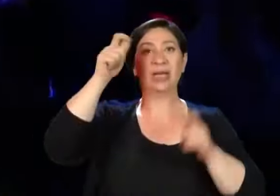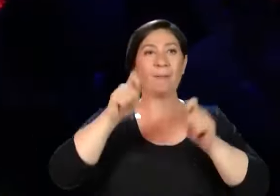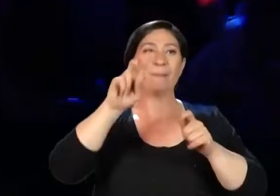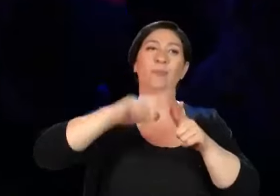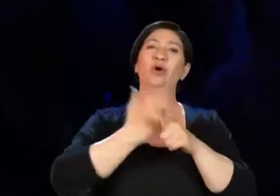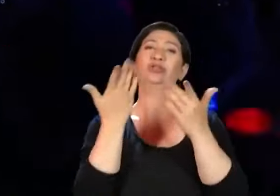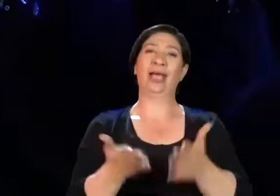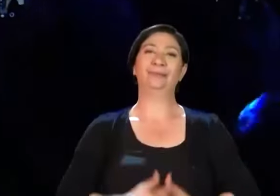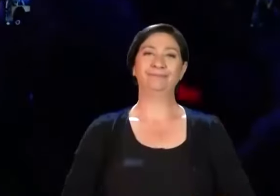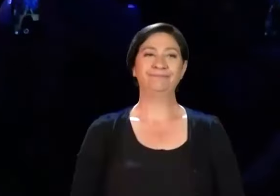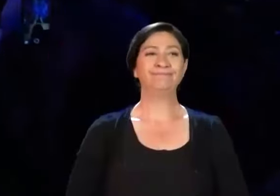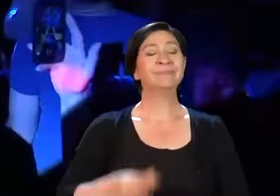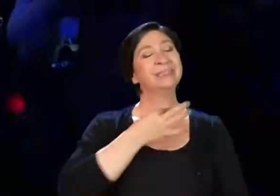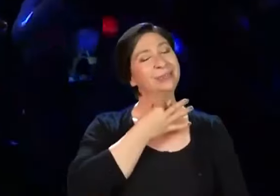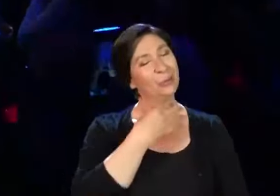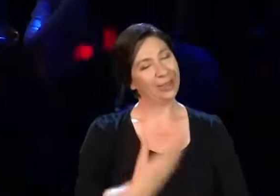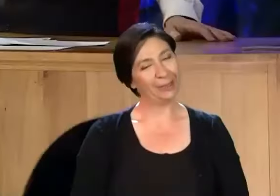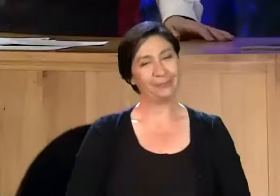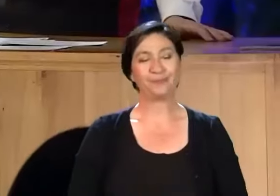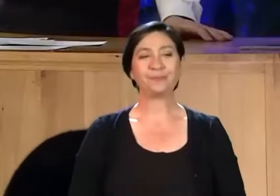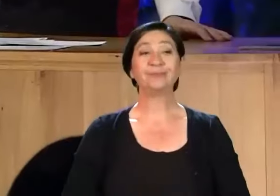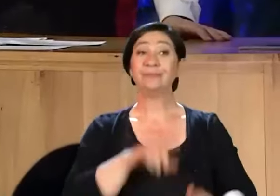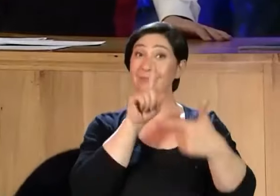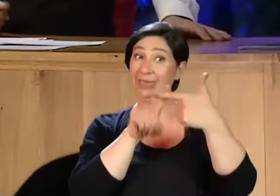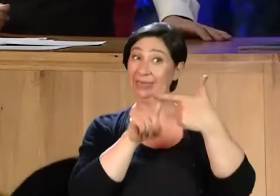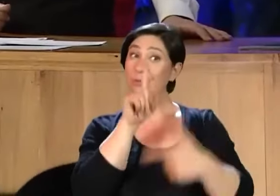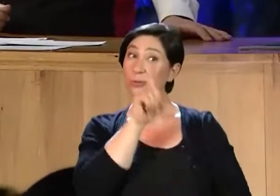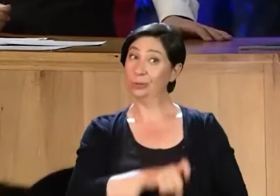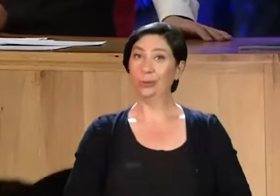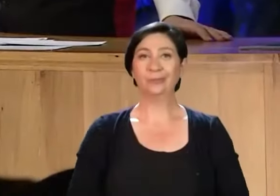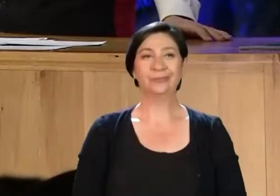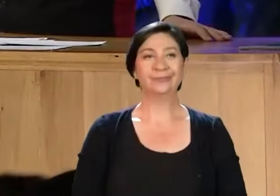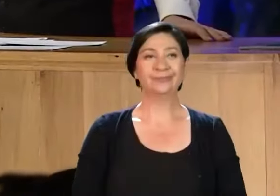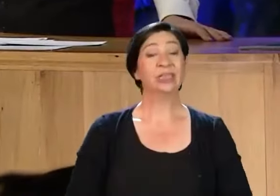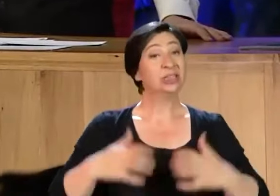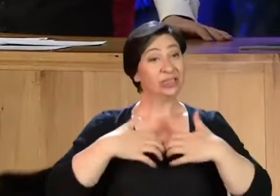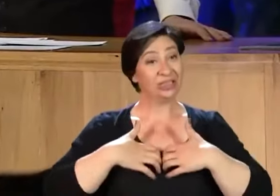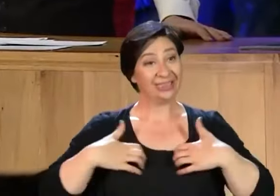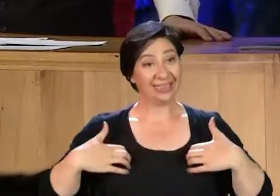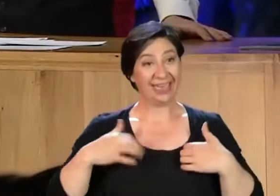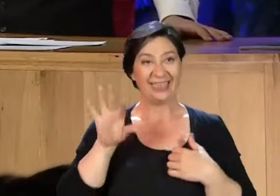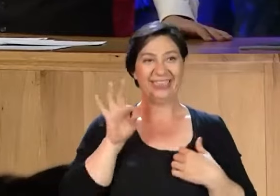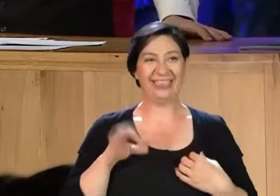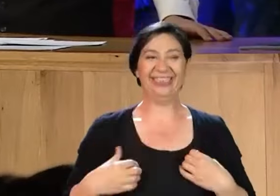proje. Teşekkür ederim. İkinci soru geliyor. Cesareti tercih